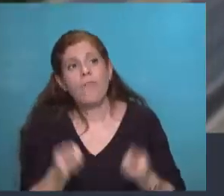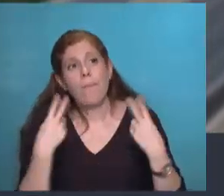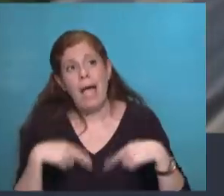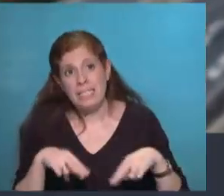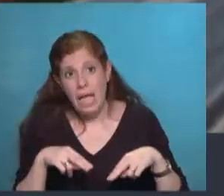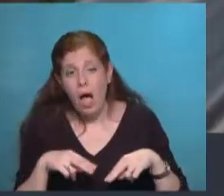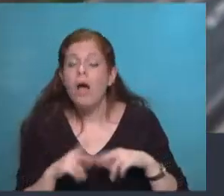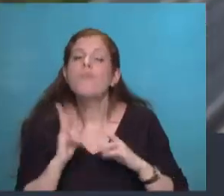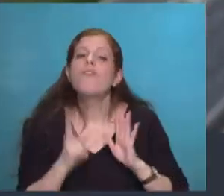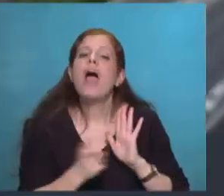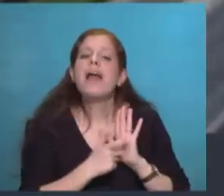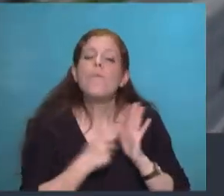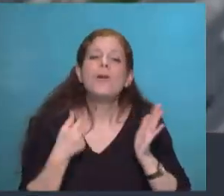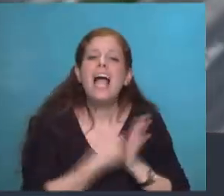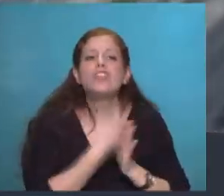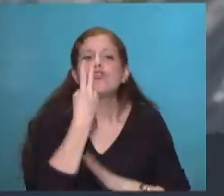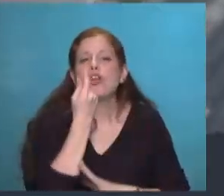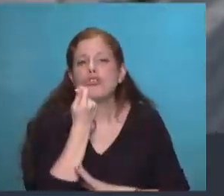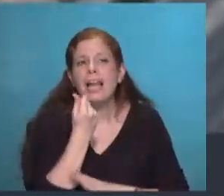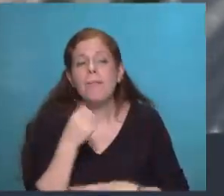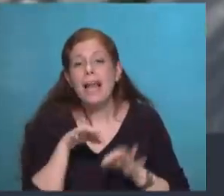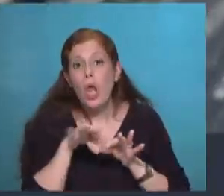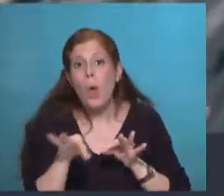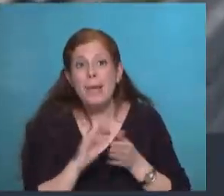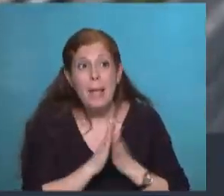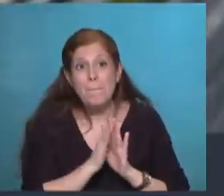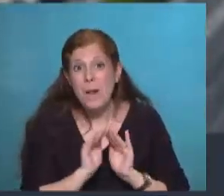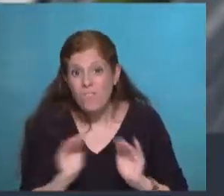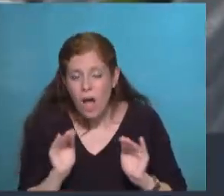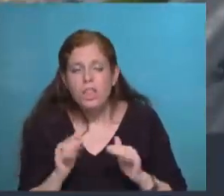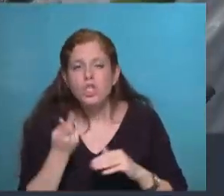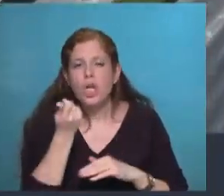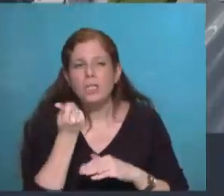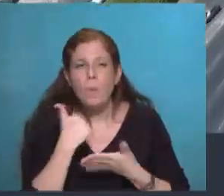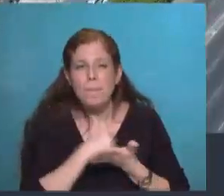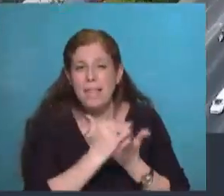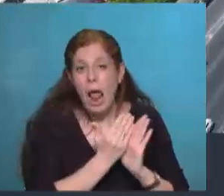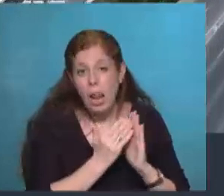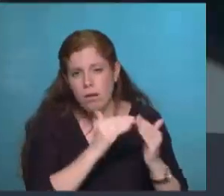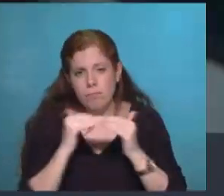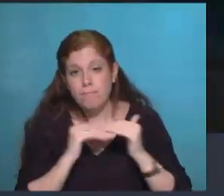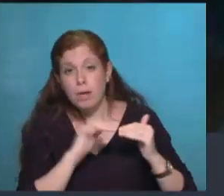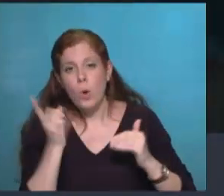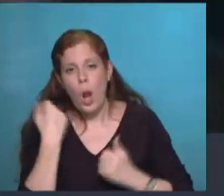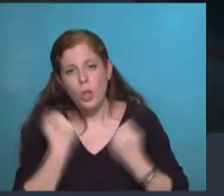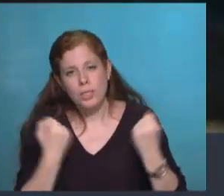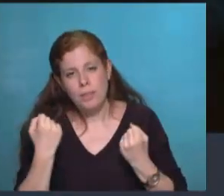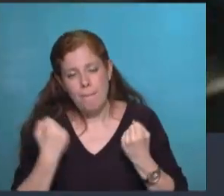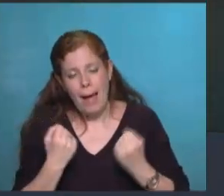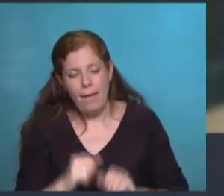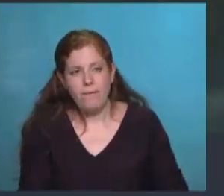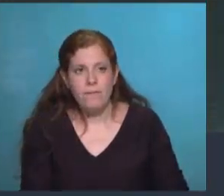וניתן לגבות עד 2 שקלים לקילומטר בלבד, כשהסכום הזה מתחלק שווה בשווה בין כל הנוסעים ברכב.